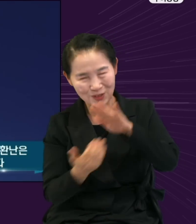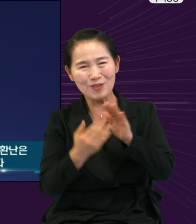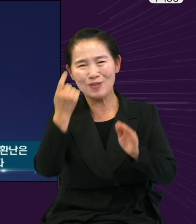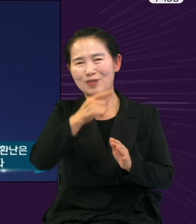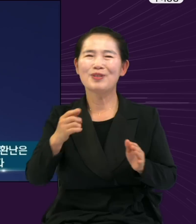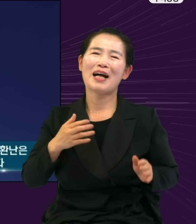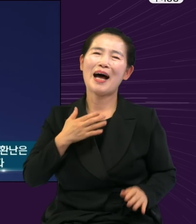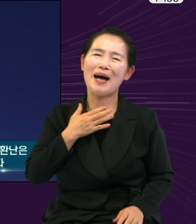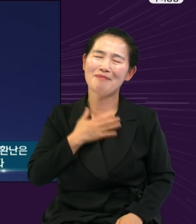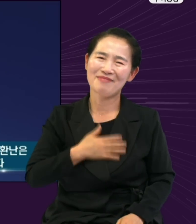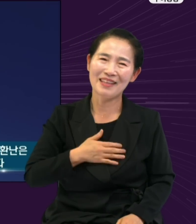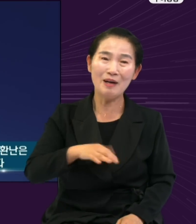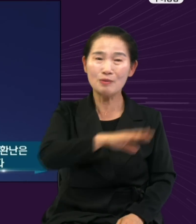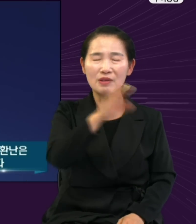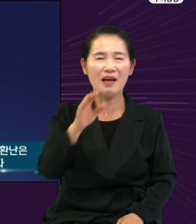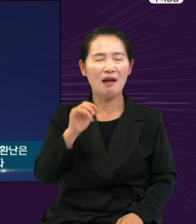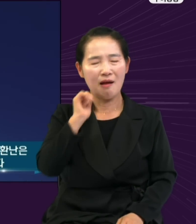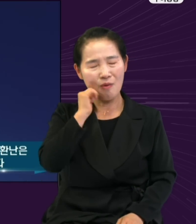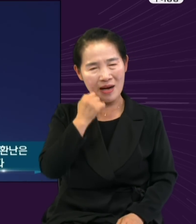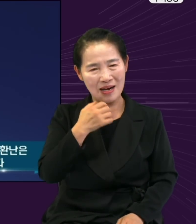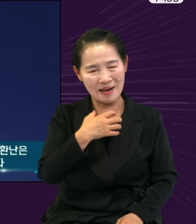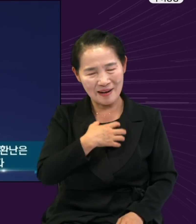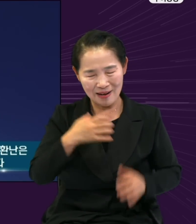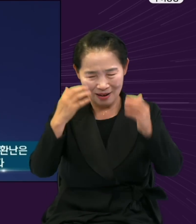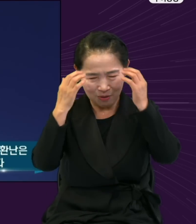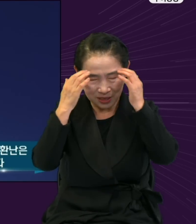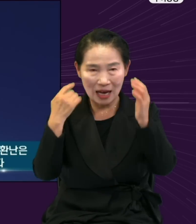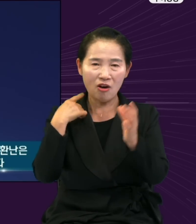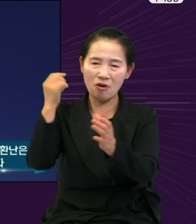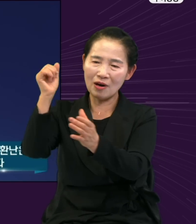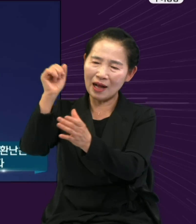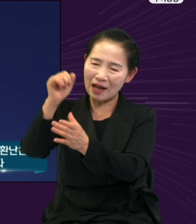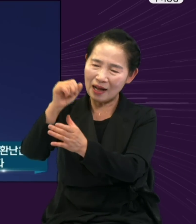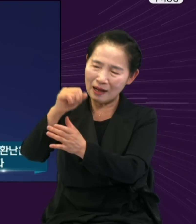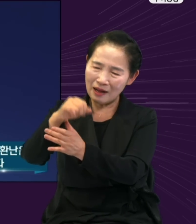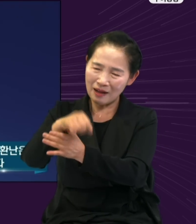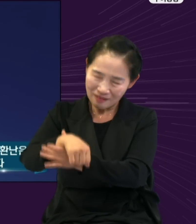우리에게 환난과 고난을 허락하시는 아버지의 마음은